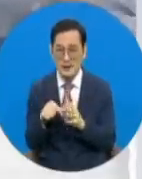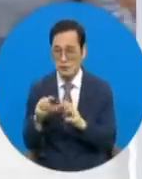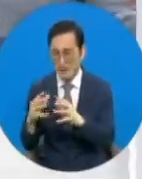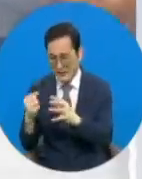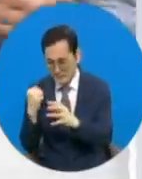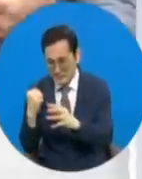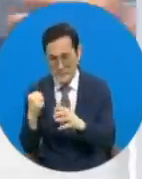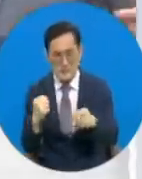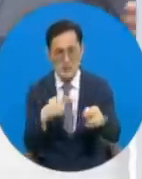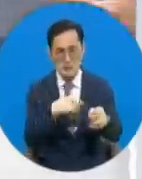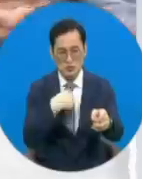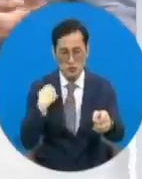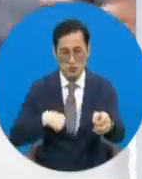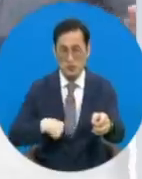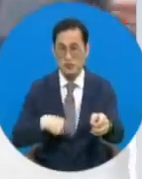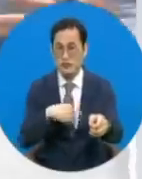뭔가